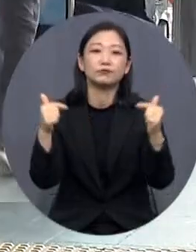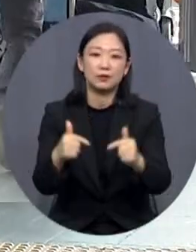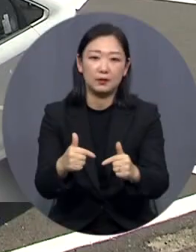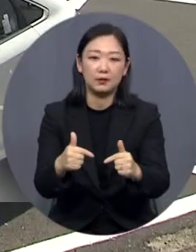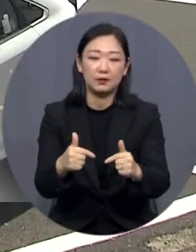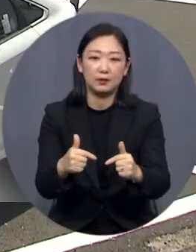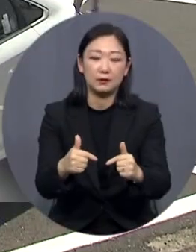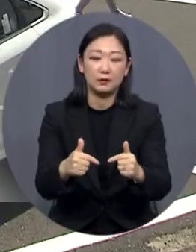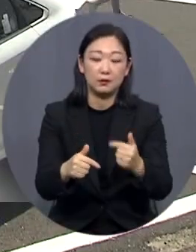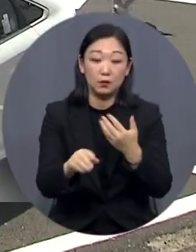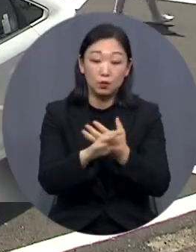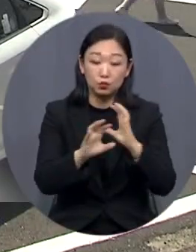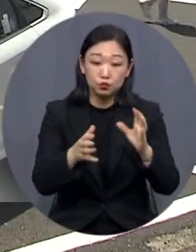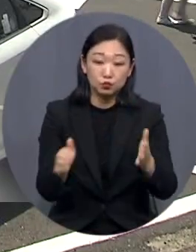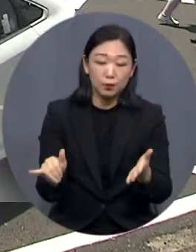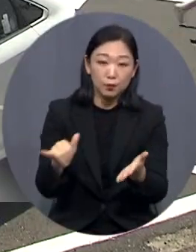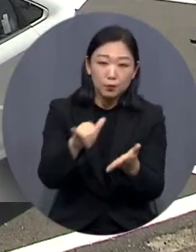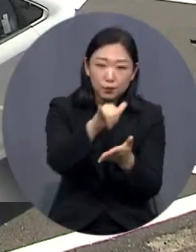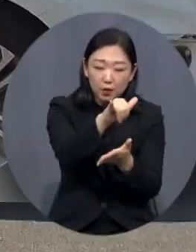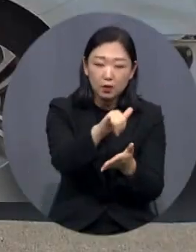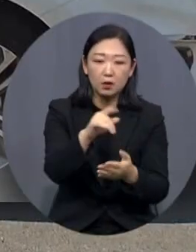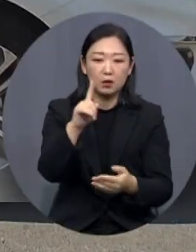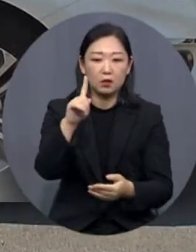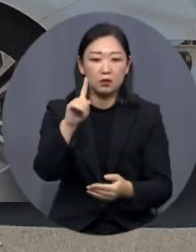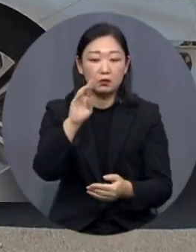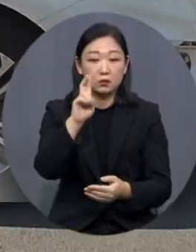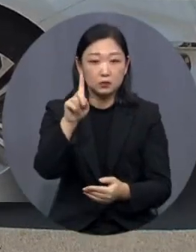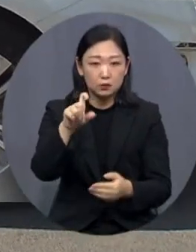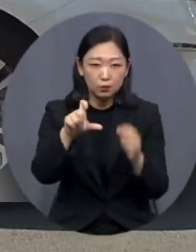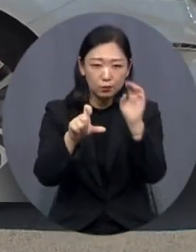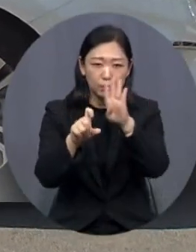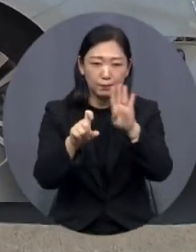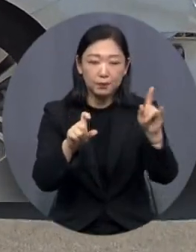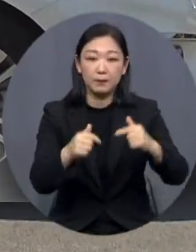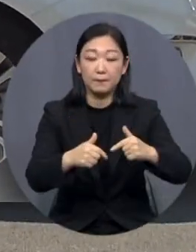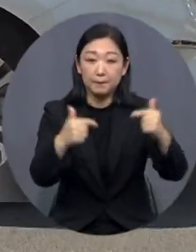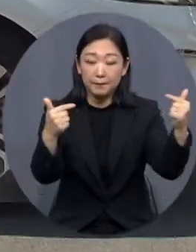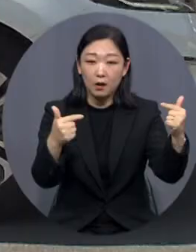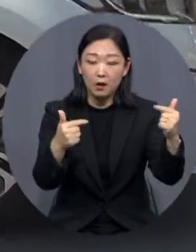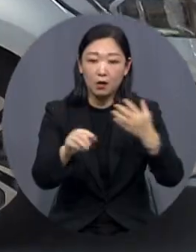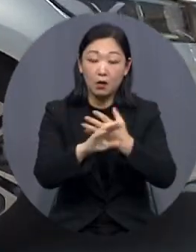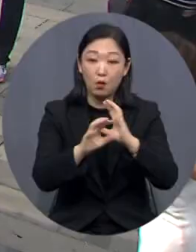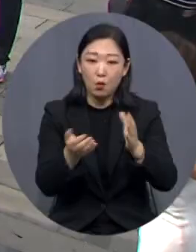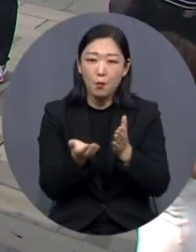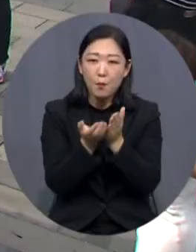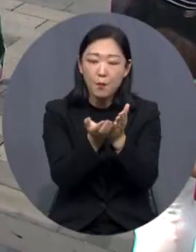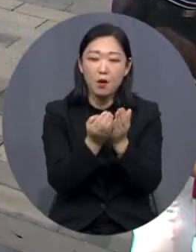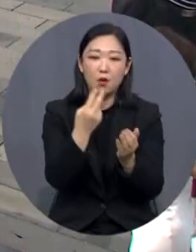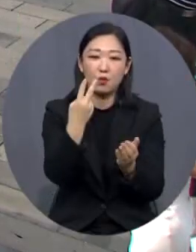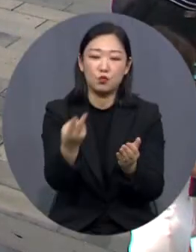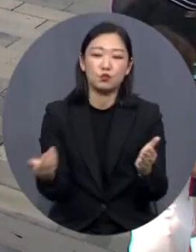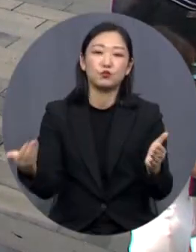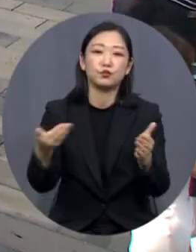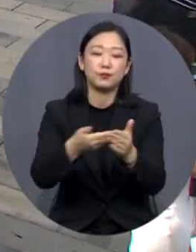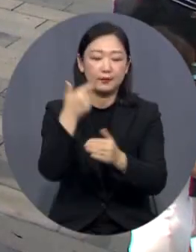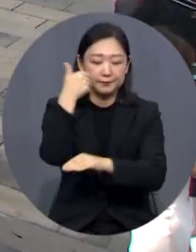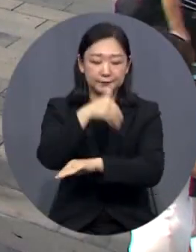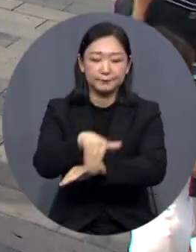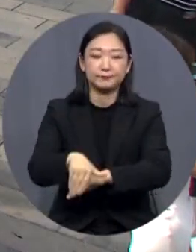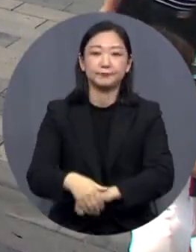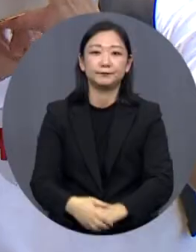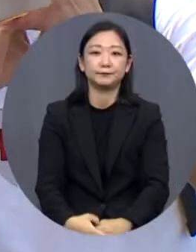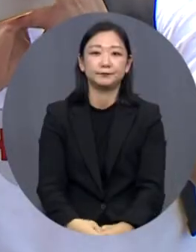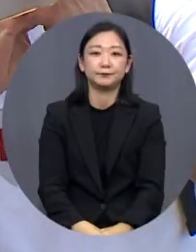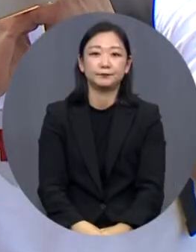보이지만 국제선 항공편은 15배 늘어나고 크루즈 여객선도 두척이 입항할